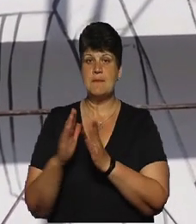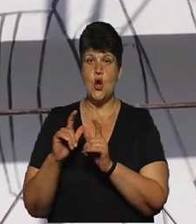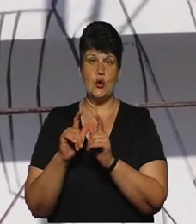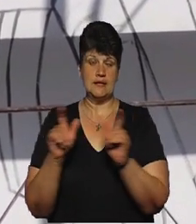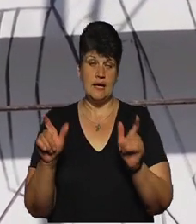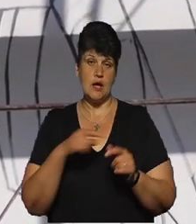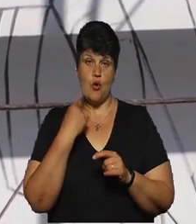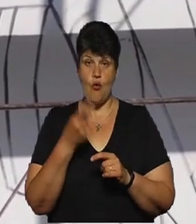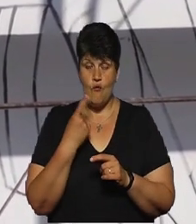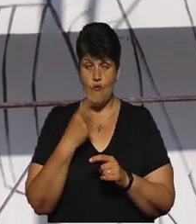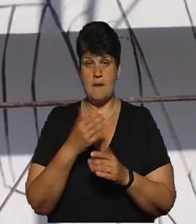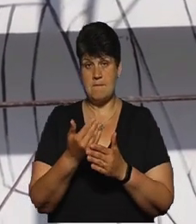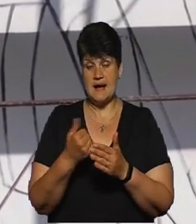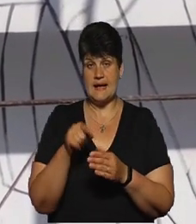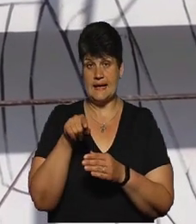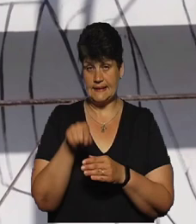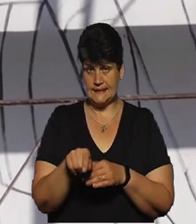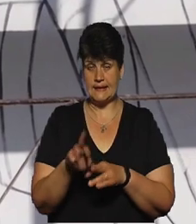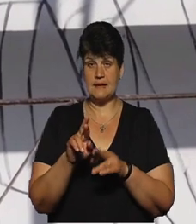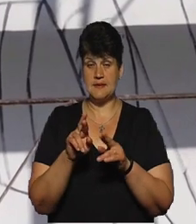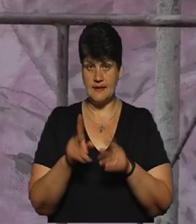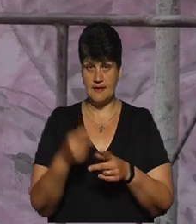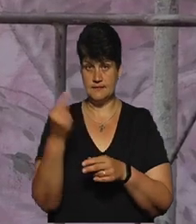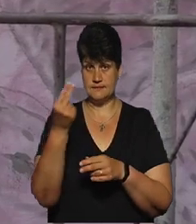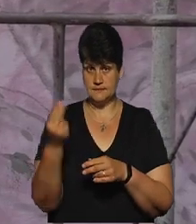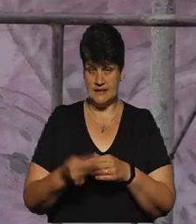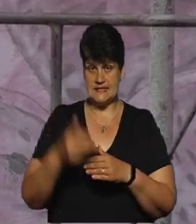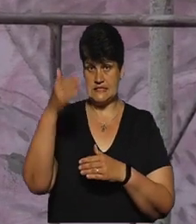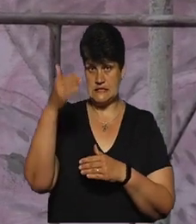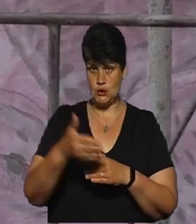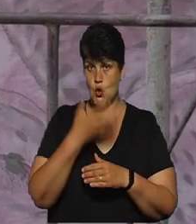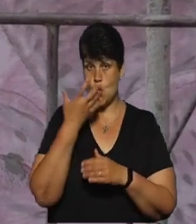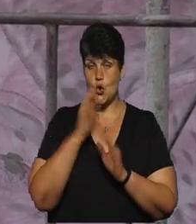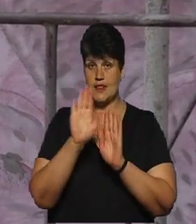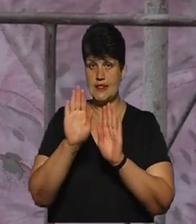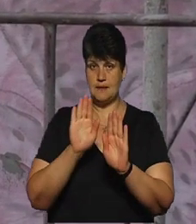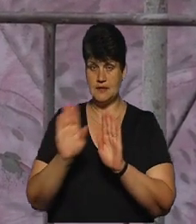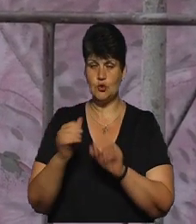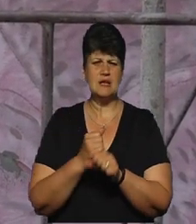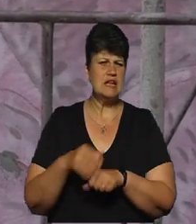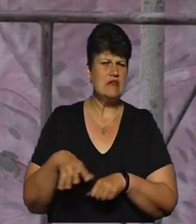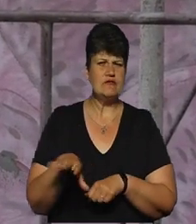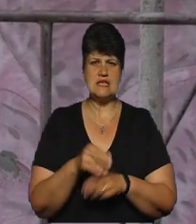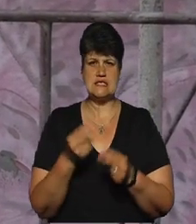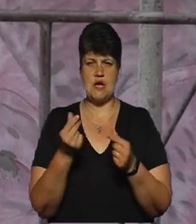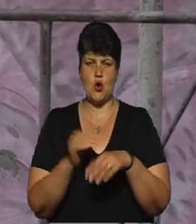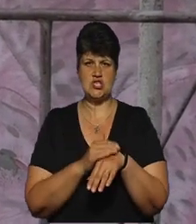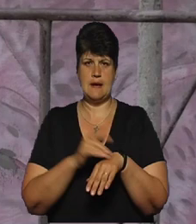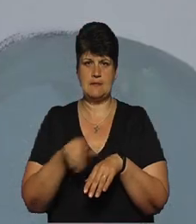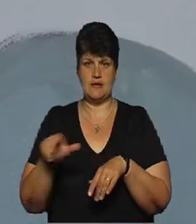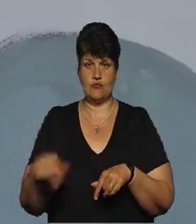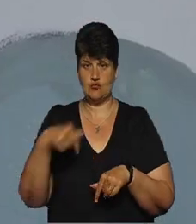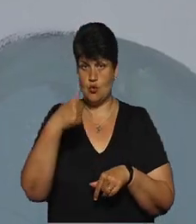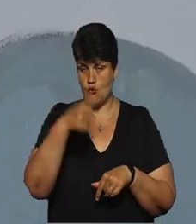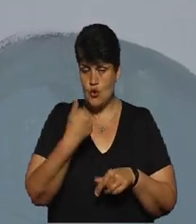тим, як нанести малюнок, стіну публічної бібліотеки утеплили. Робили все за гроші благодійників. Цьогоріч бібліотеці виповнюється 77 років,